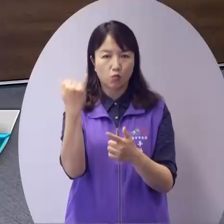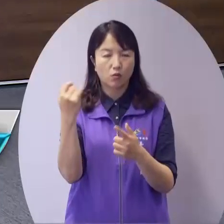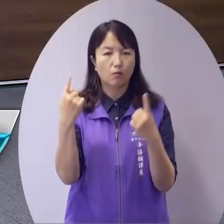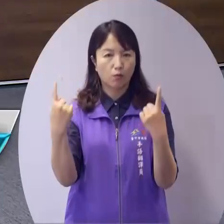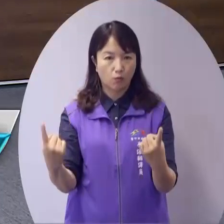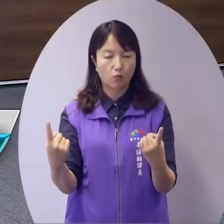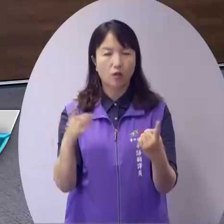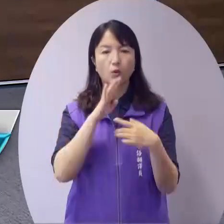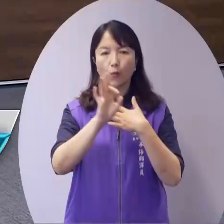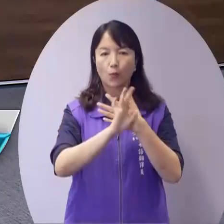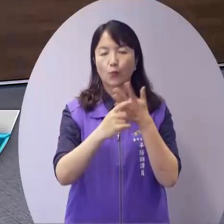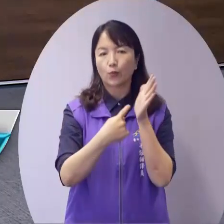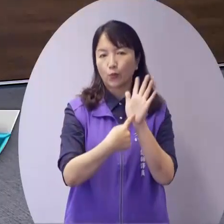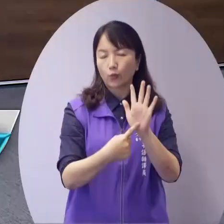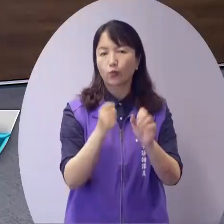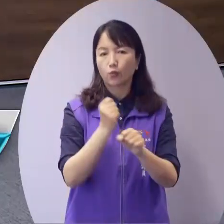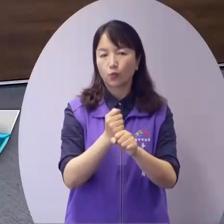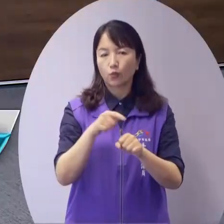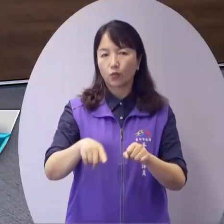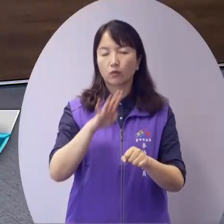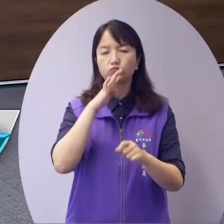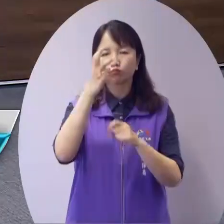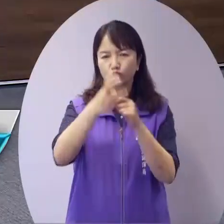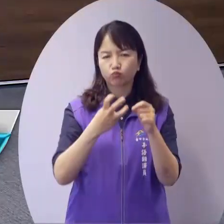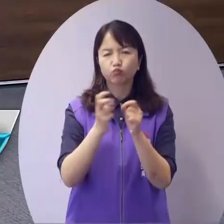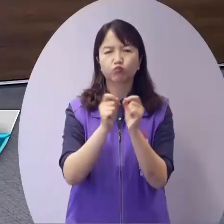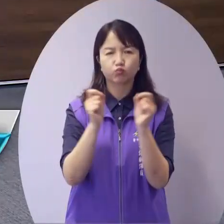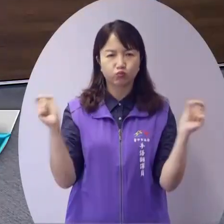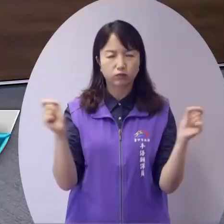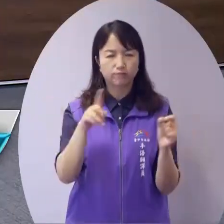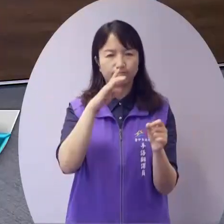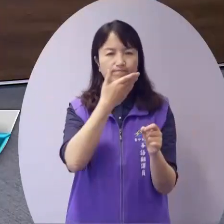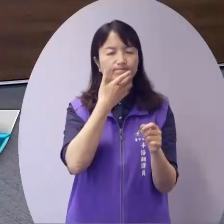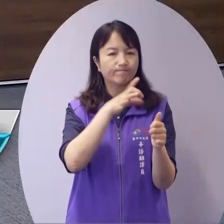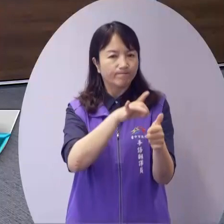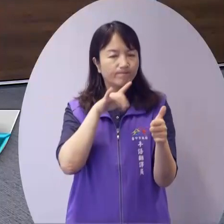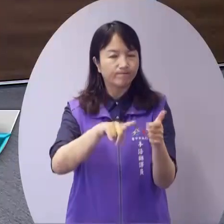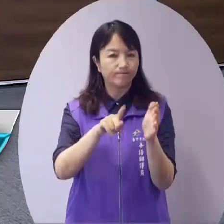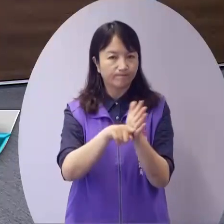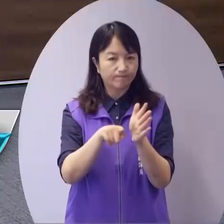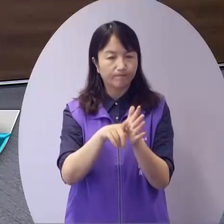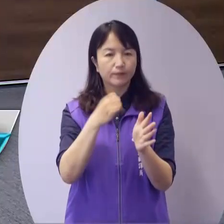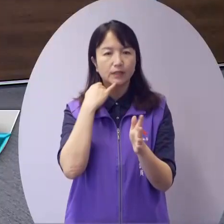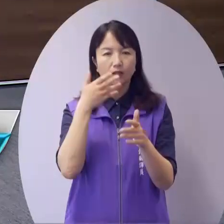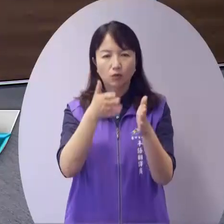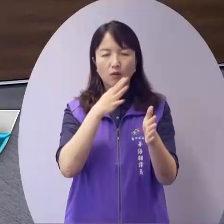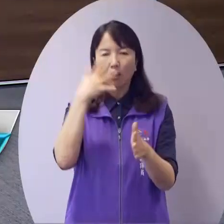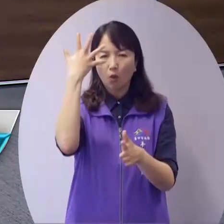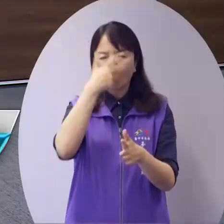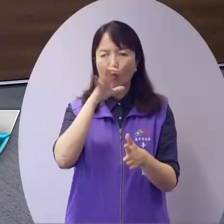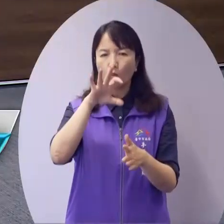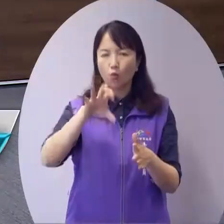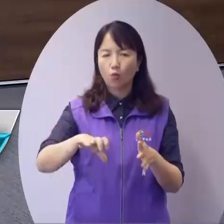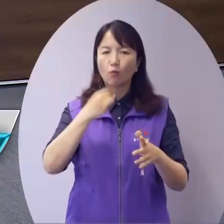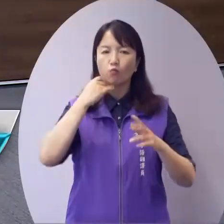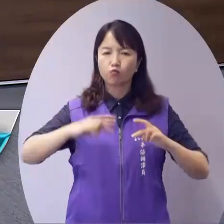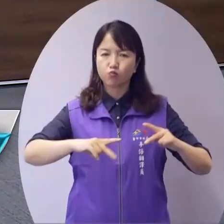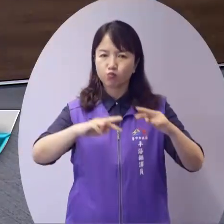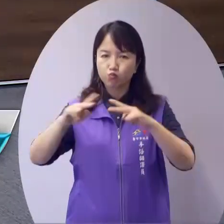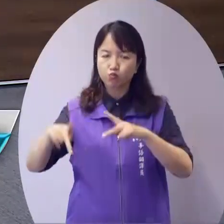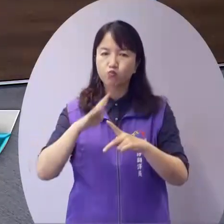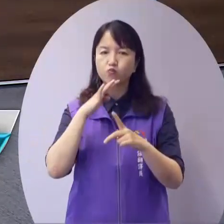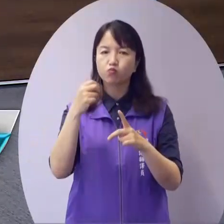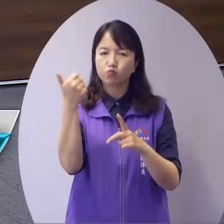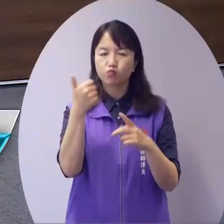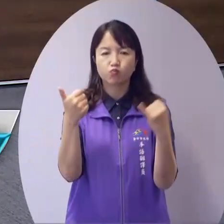间来做示范的推动，那这个厕所也30年了，那趁这个机会也看是不是能对老旧厕所能够改善它的男女